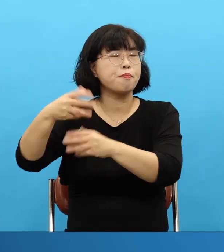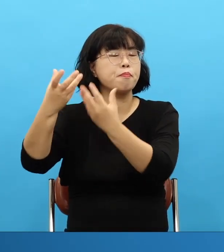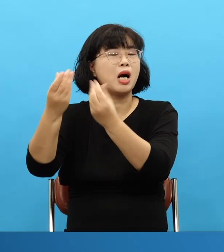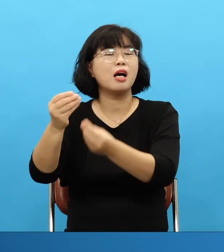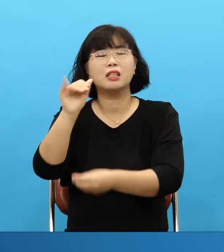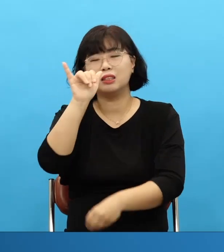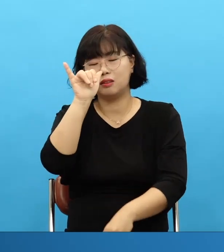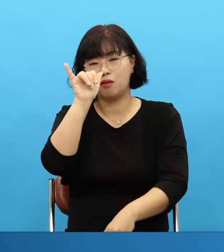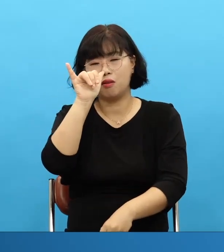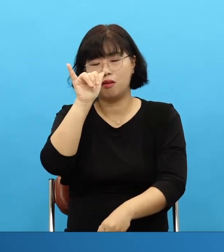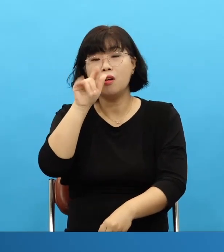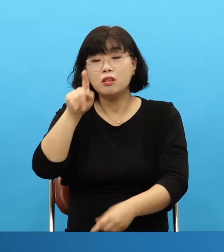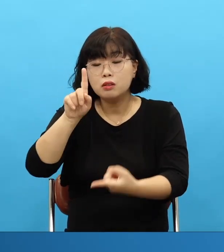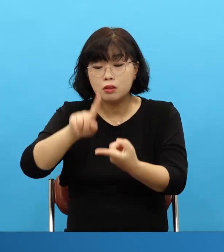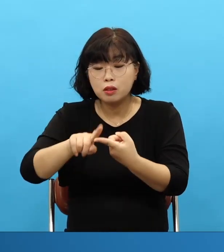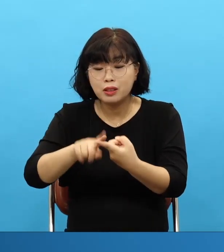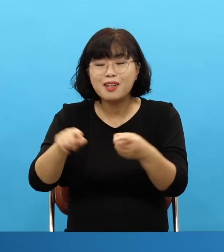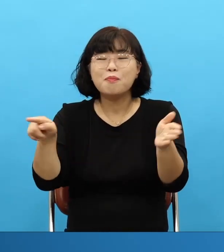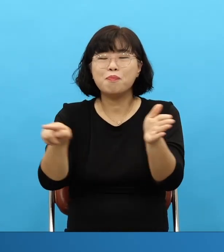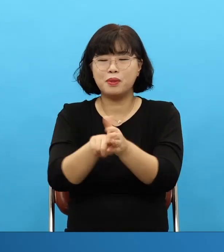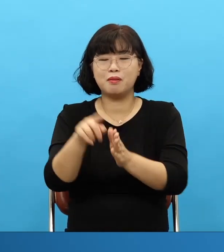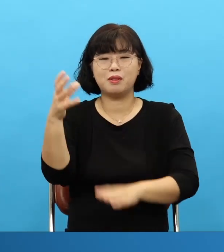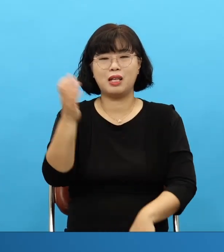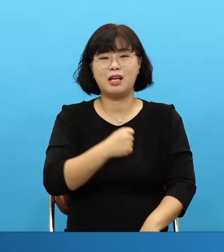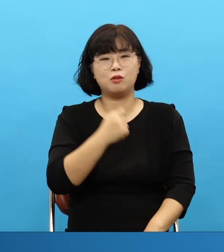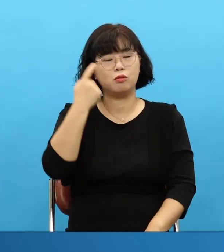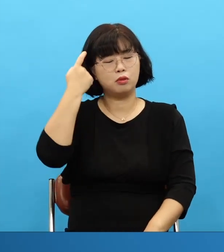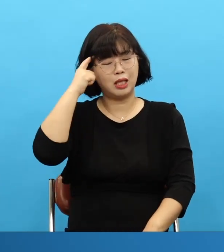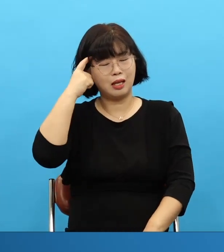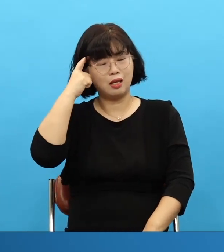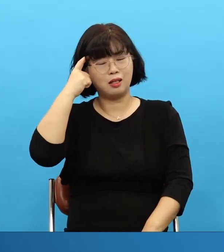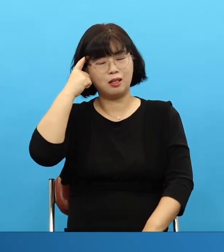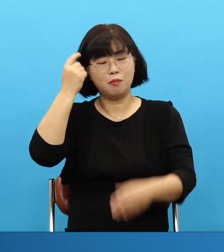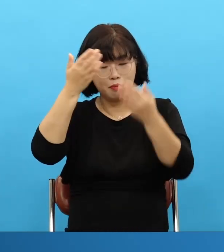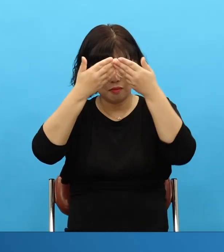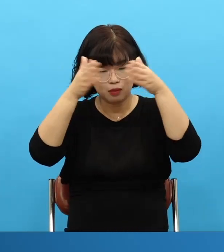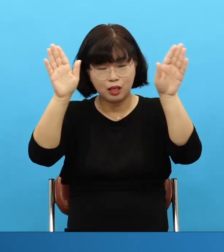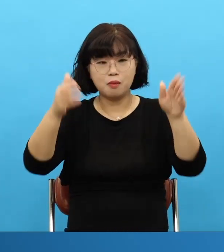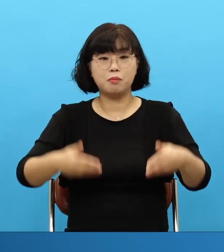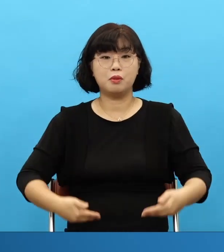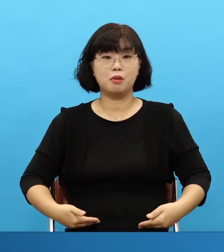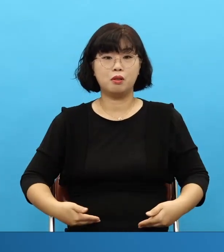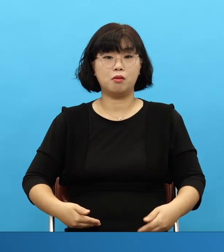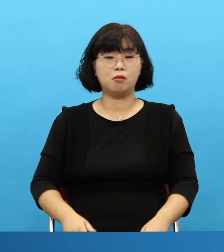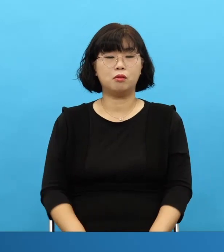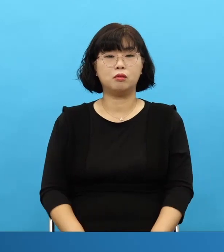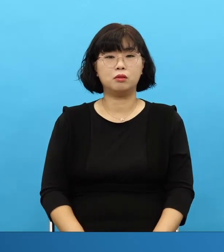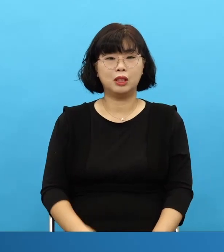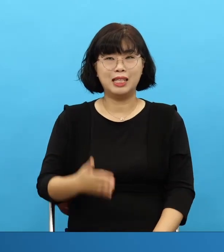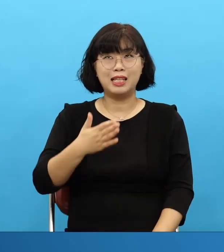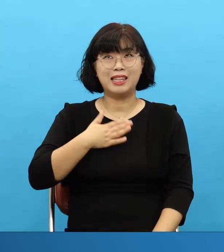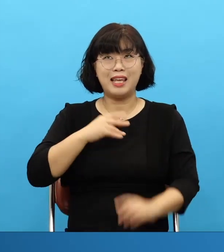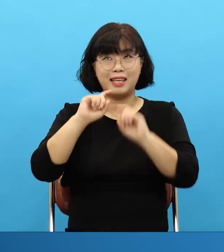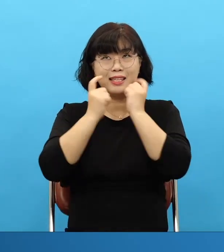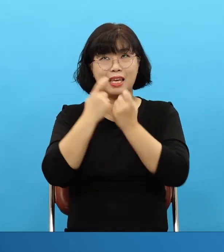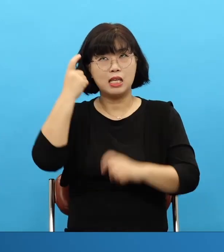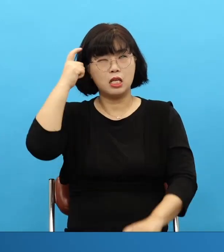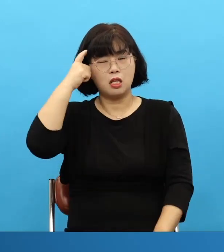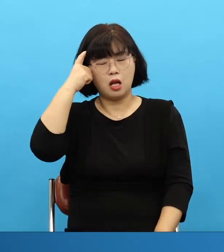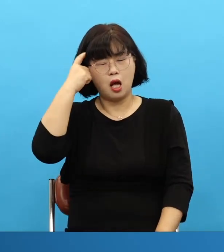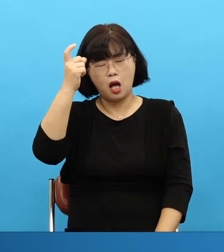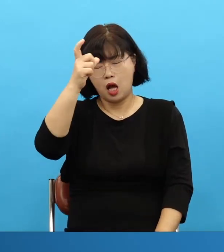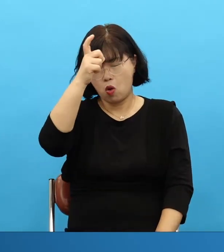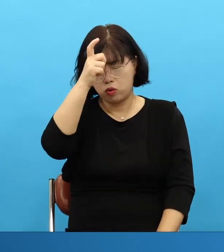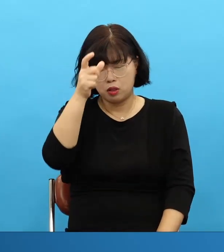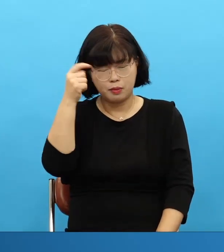여러분의 기도는 헛기도가 되는 겁니다. And if you lose hold of this one thing, then all 그렇죠. the prayers you pray amount to nothing. 사실은 여러분이